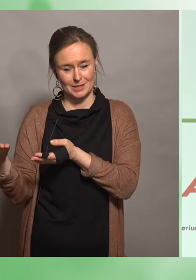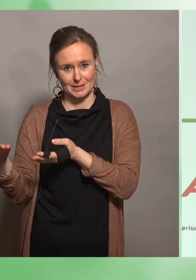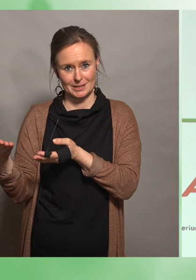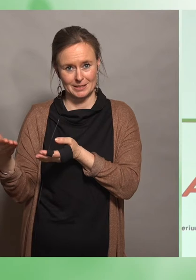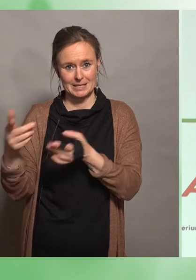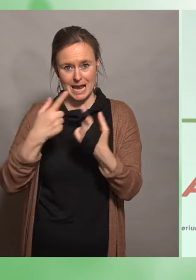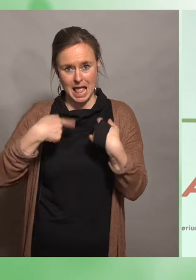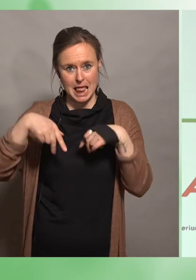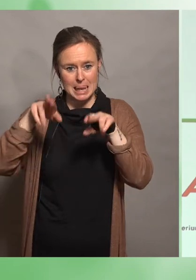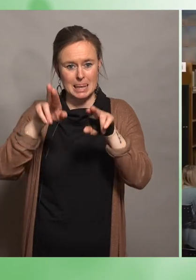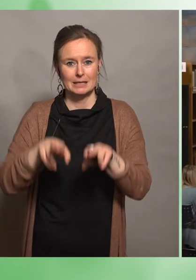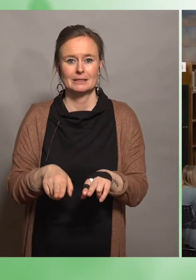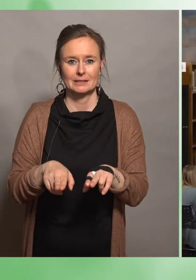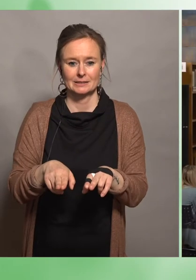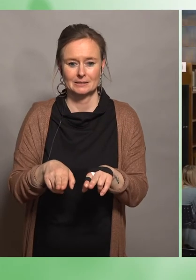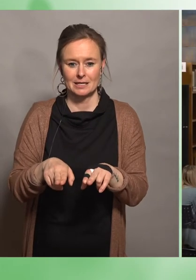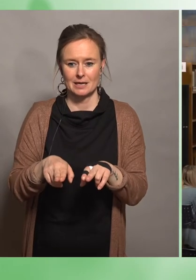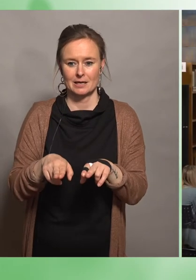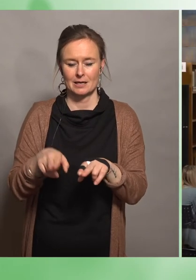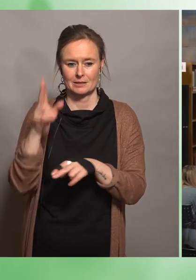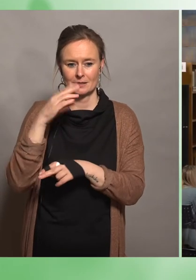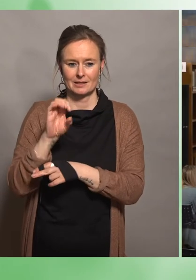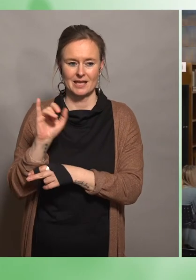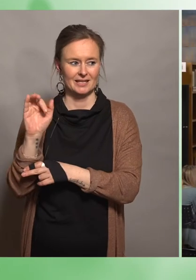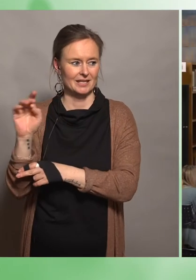ich den Herrn Landesrat Martin Eichtinger zu mir bitten. Vielen Dank.